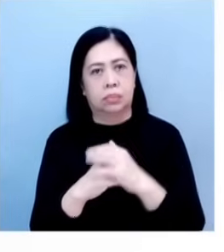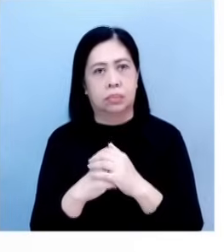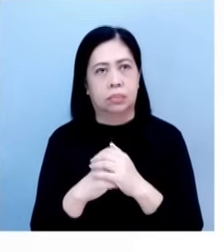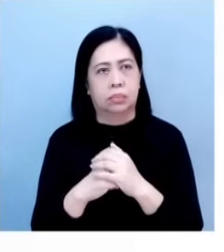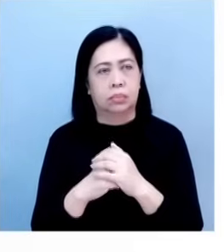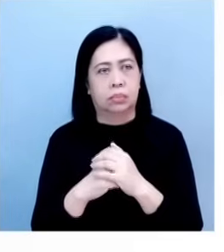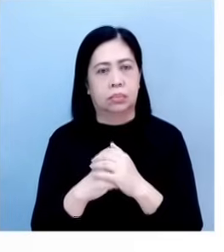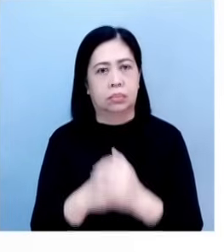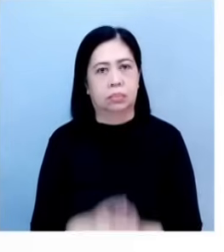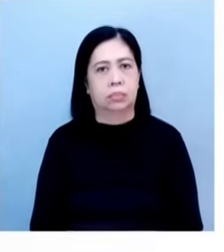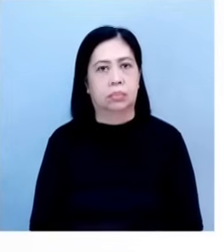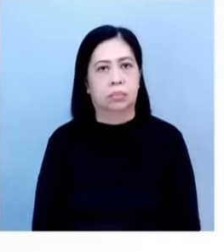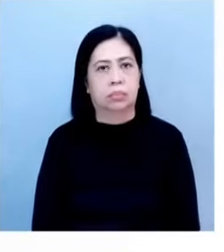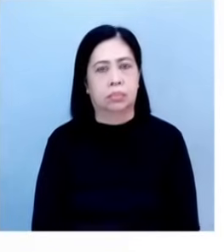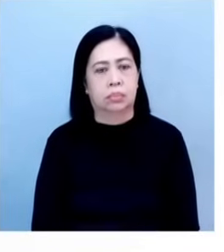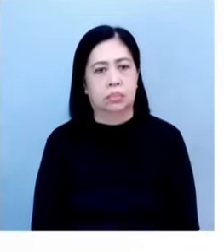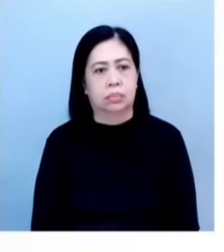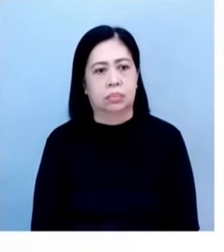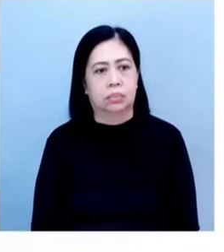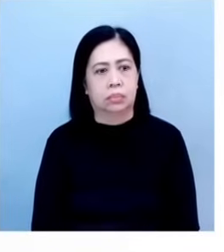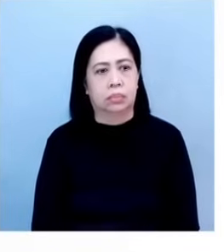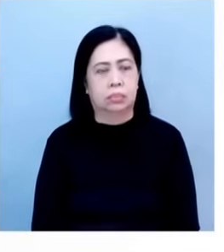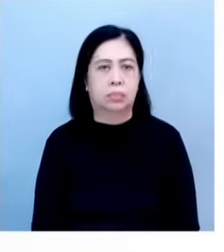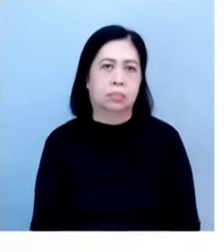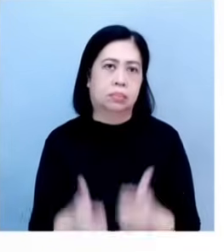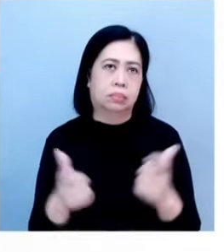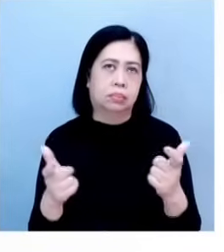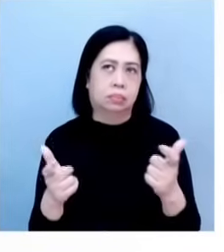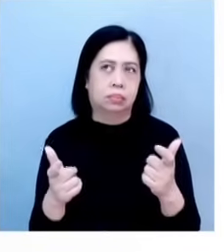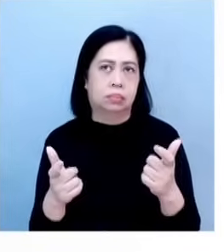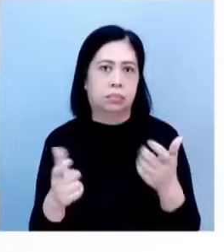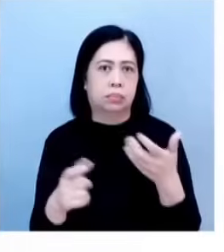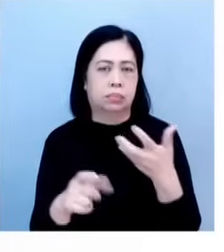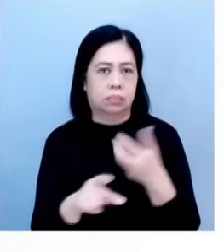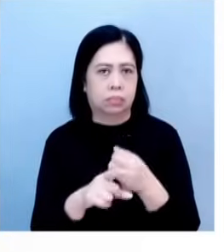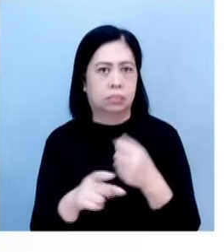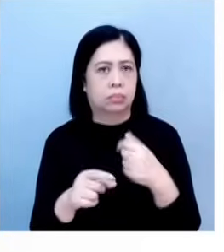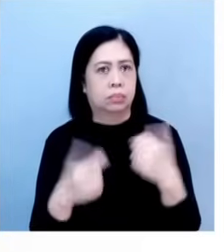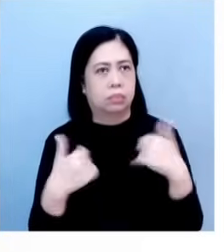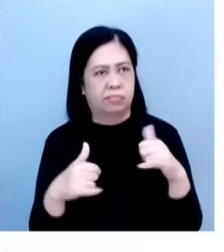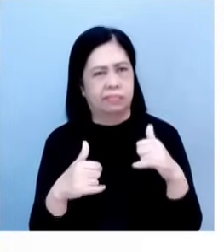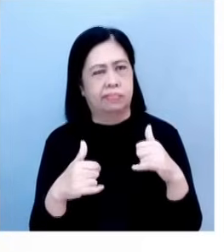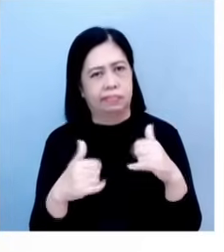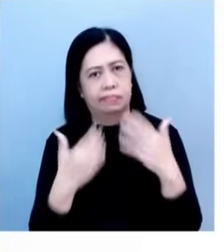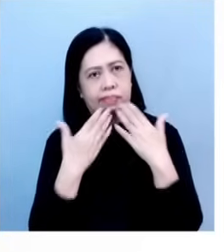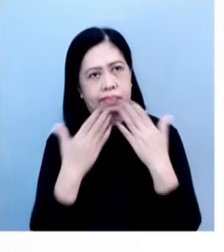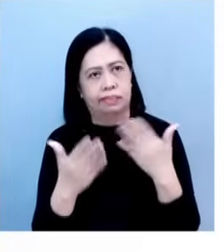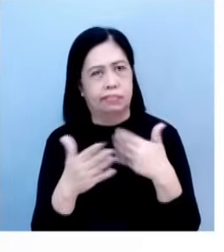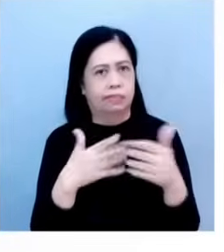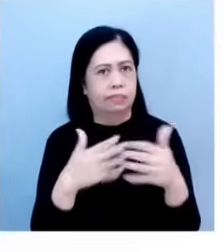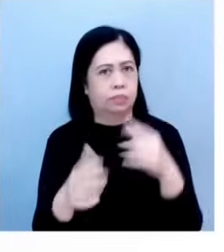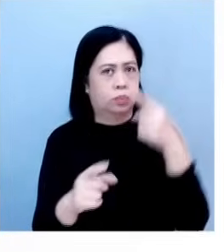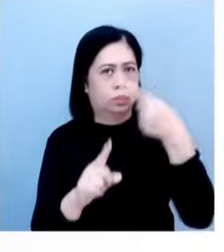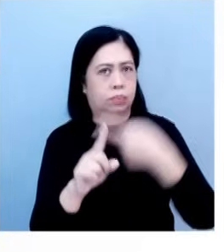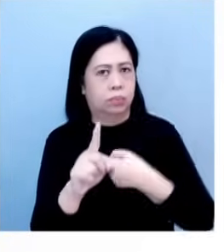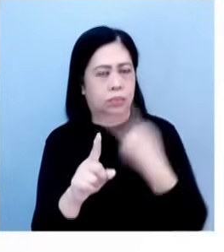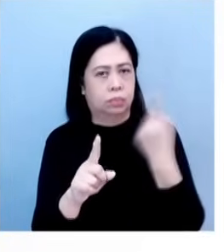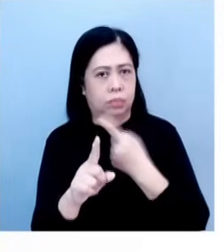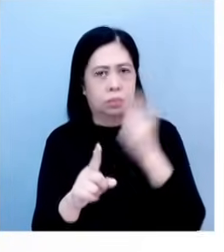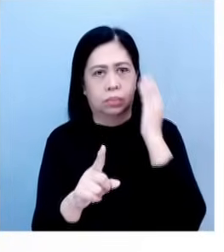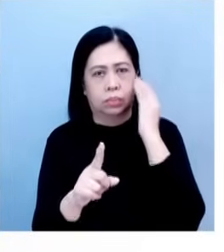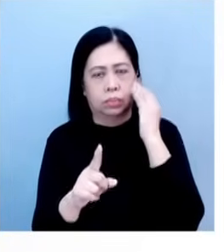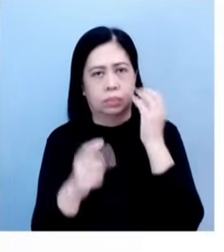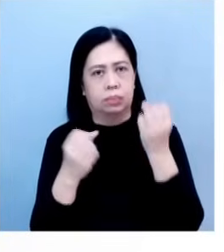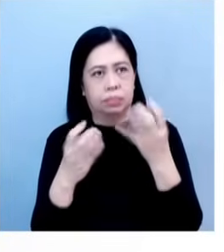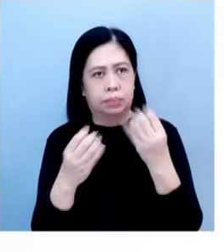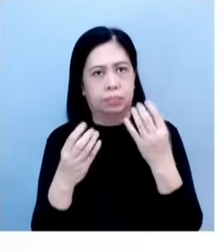na malaking bagay po ito at pinagpapasalamat pa rin po namin. Kahit isang buwan lang ito, alam namin na marami